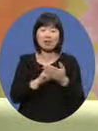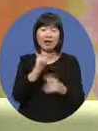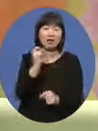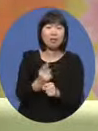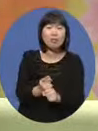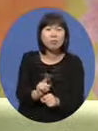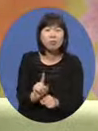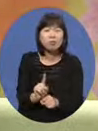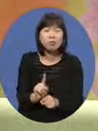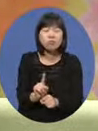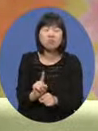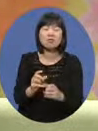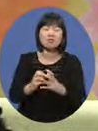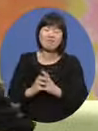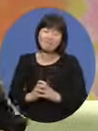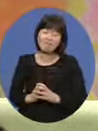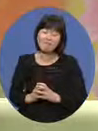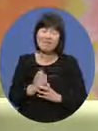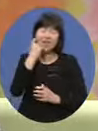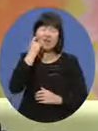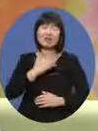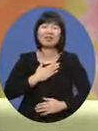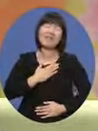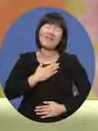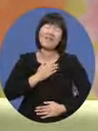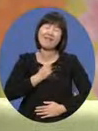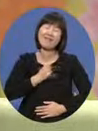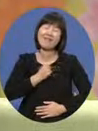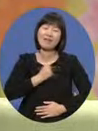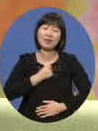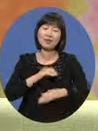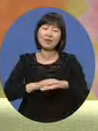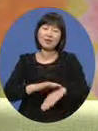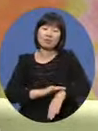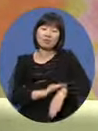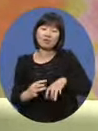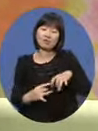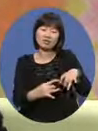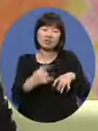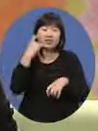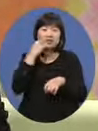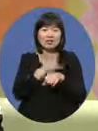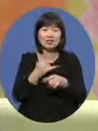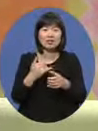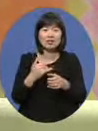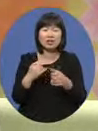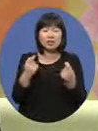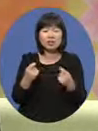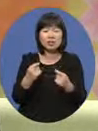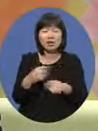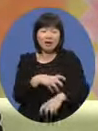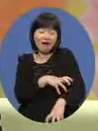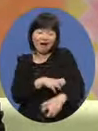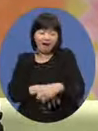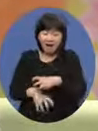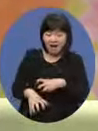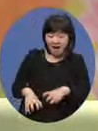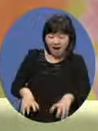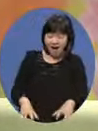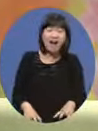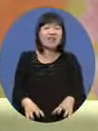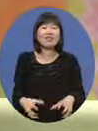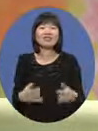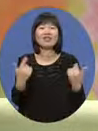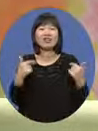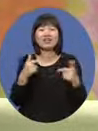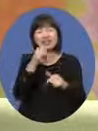벌써부터 묵직해지는 게 갑자기 가슴도 답답해지고 손목도 저리는 것 같고 왠지 여기저기 쑤시는 데가 없는, 안 쑤시는 데가